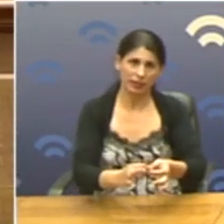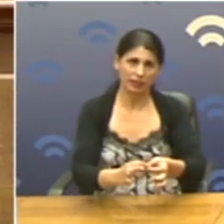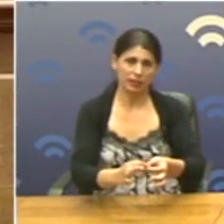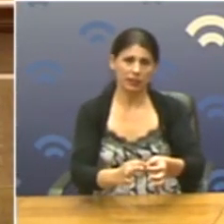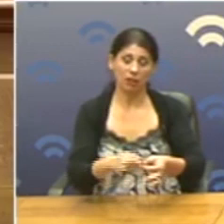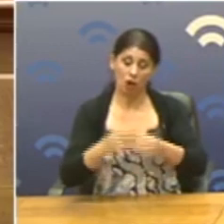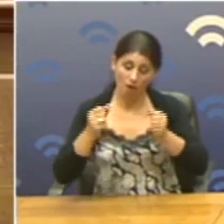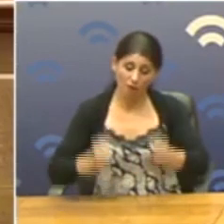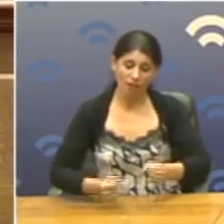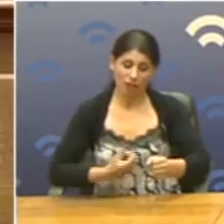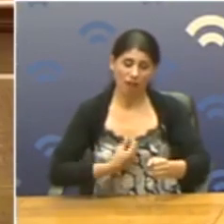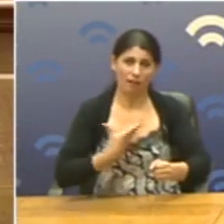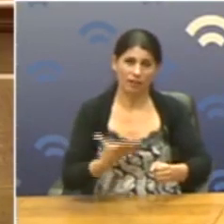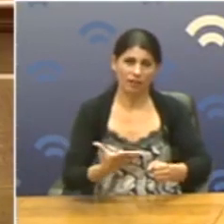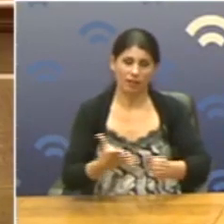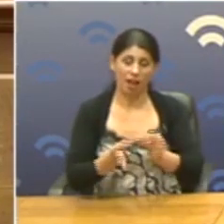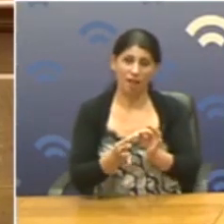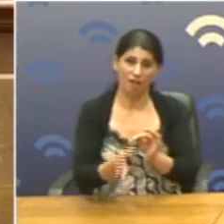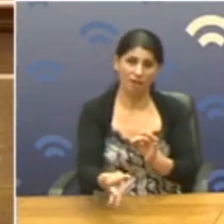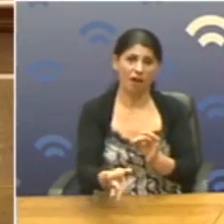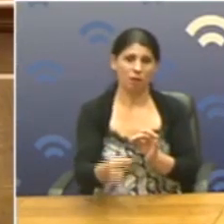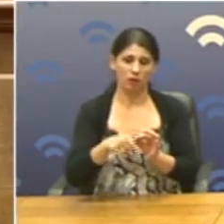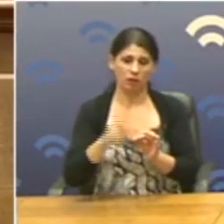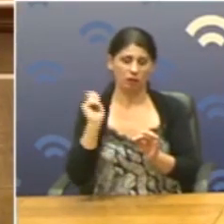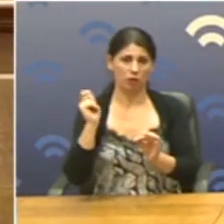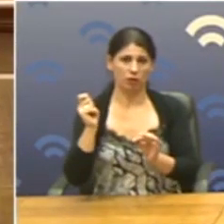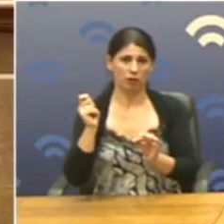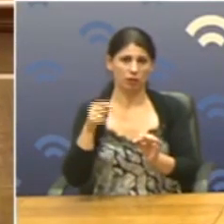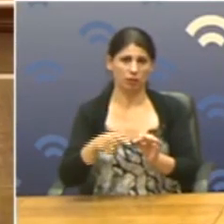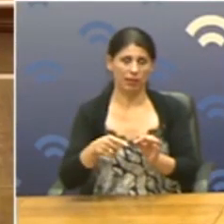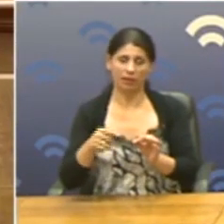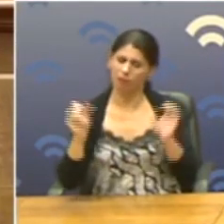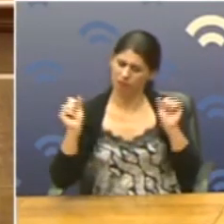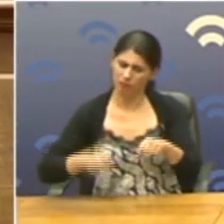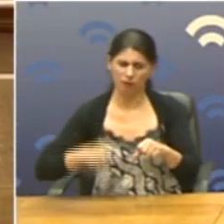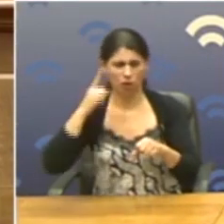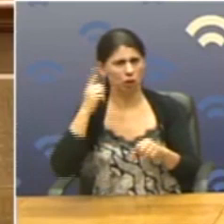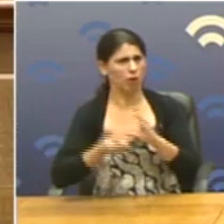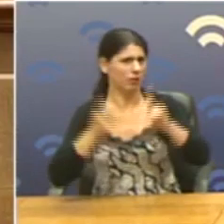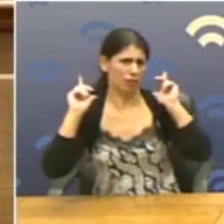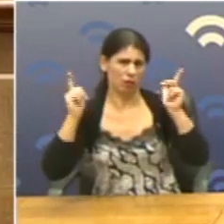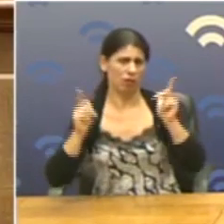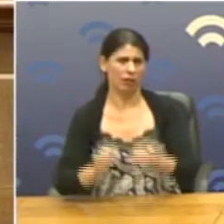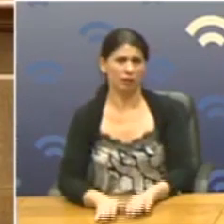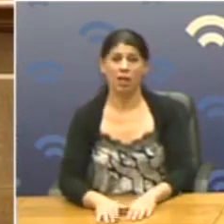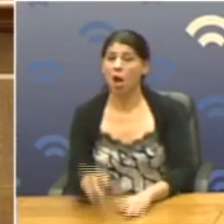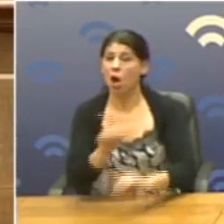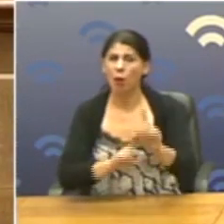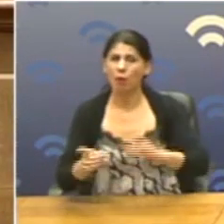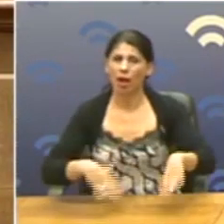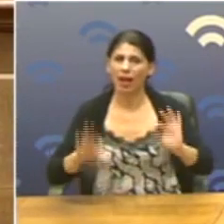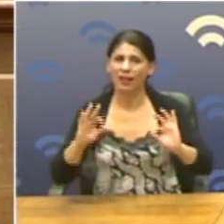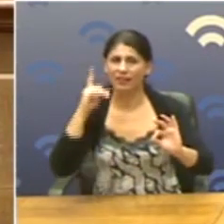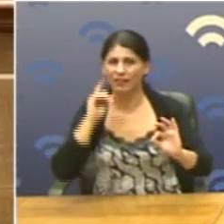βασικός εκφραστής, εφάρμοσε τέτοια πολιτική και με τη σύμφωνη γνώμη της Νέας Δημοκρατίας. Ποιος ξεκίνησε τα